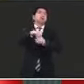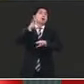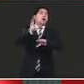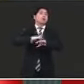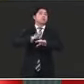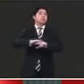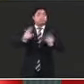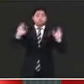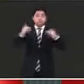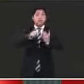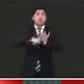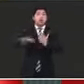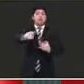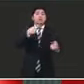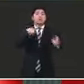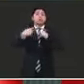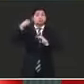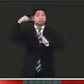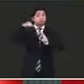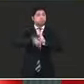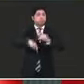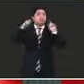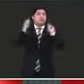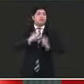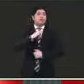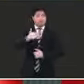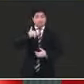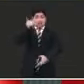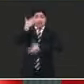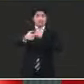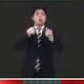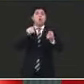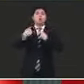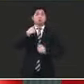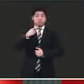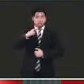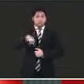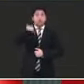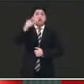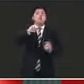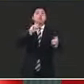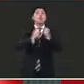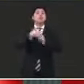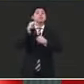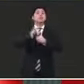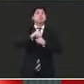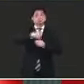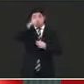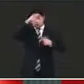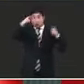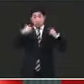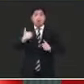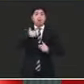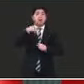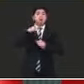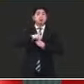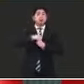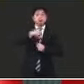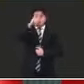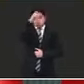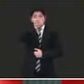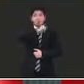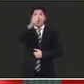kapsamlı bir muhasebe yaptık konuşmamızı Önümüzdeki dönemde ülkemizi Türkiye